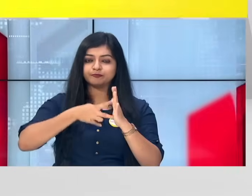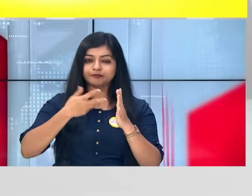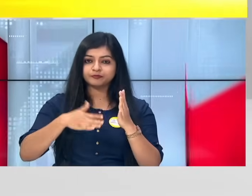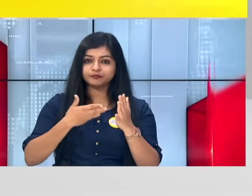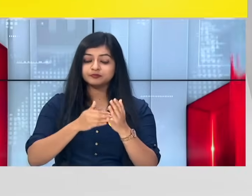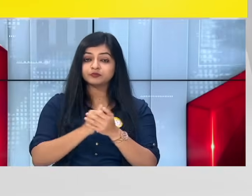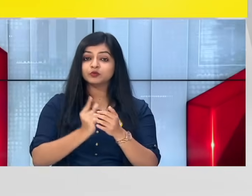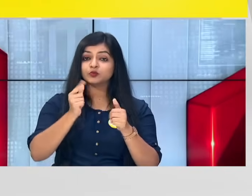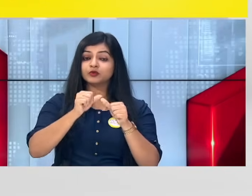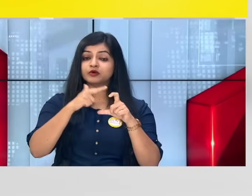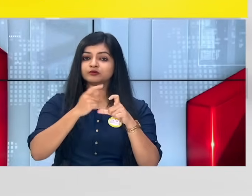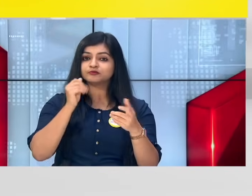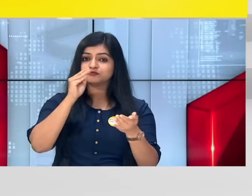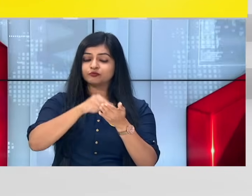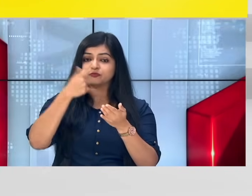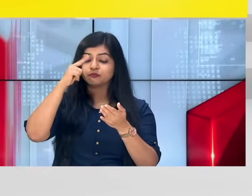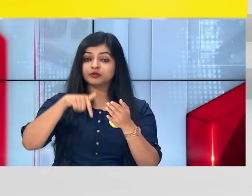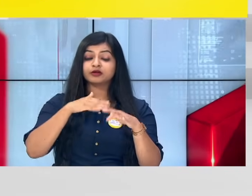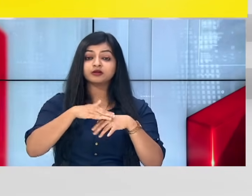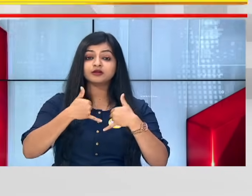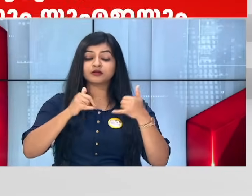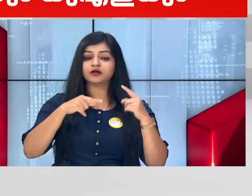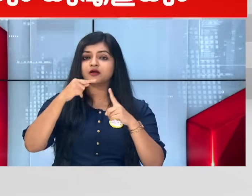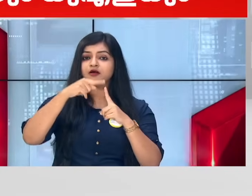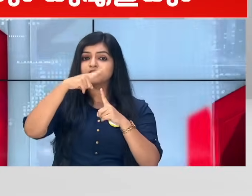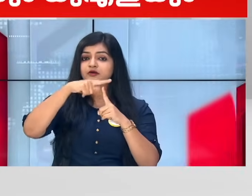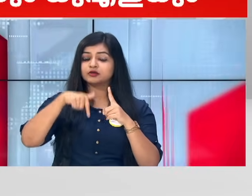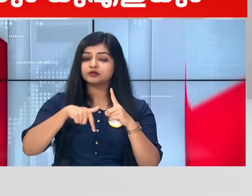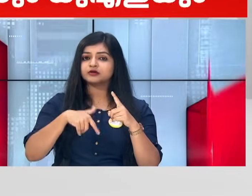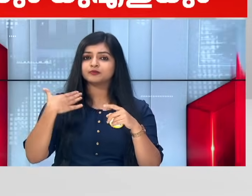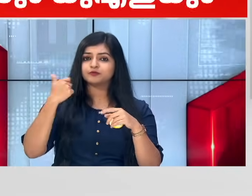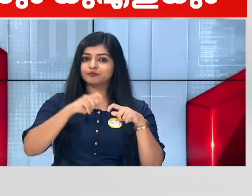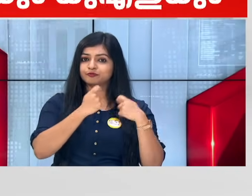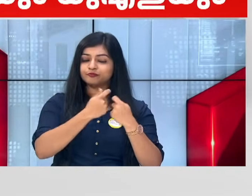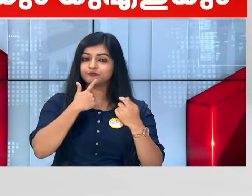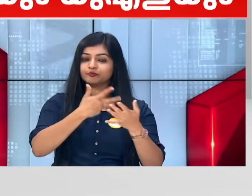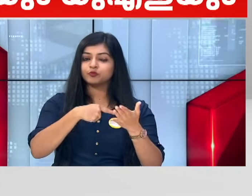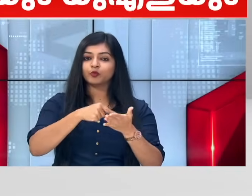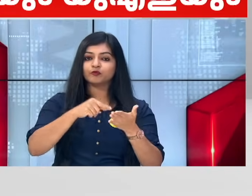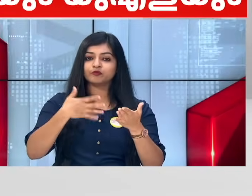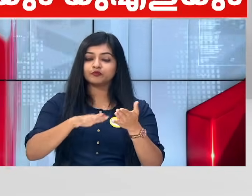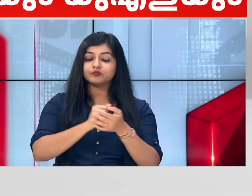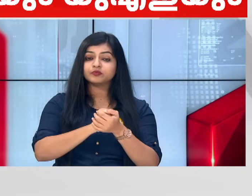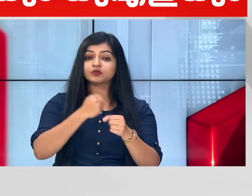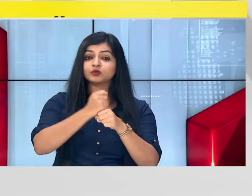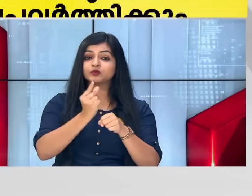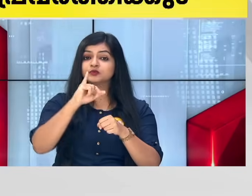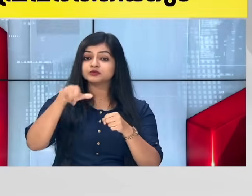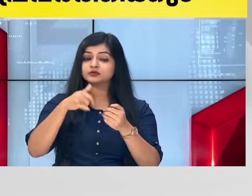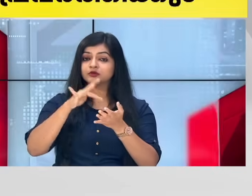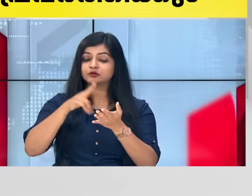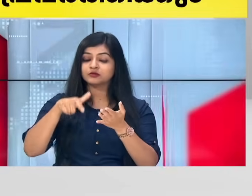നിക്ഷേപ മന്ത്രാലയം ഇന്ത്യയുടെ IT മന്ത്രാലയവുമായാണ് കരാറിൽ ഒപ്പുവെച്ചത്. ഗുജറാത്തിൽ നാഷണൽ മാരിടൈം ഹെറിറ്റേജ്